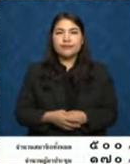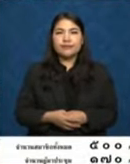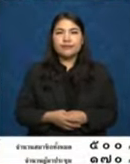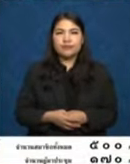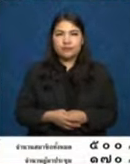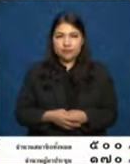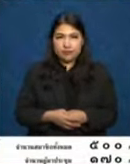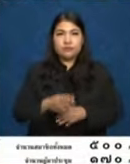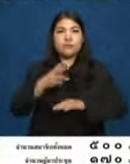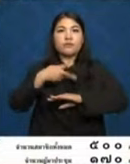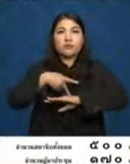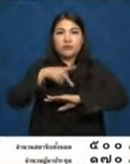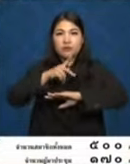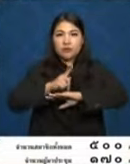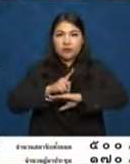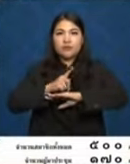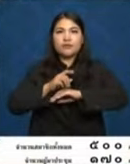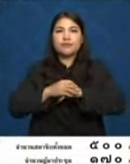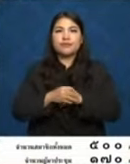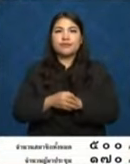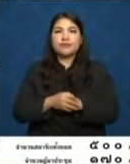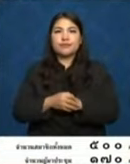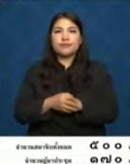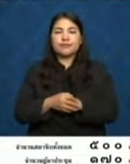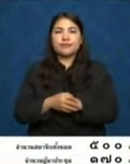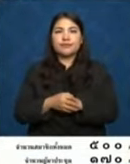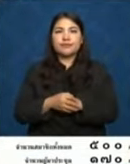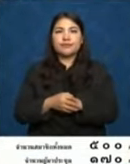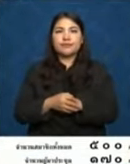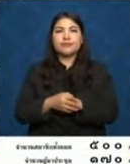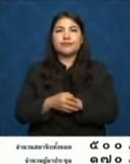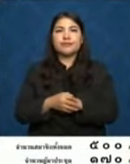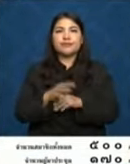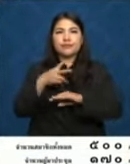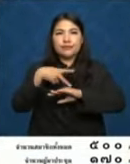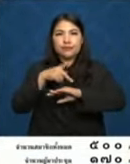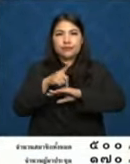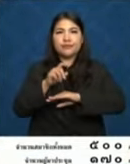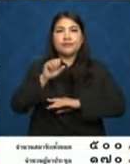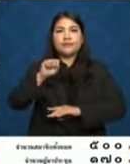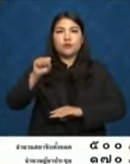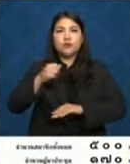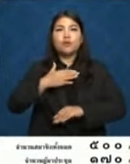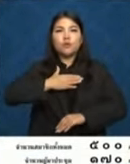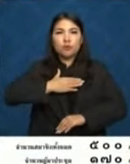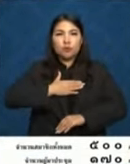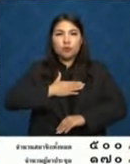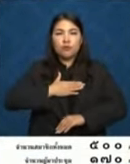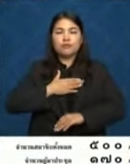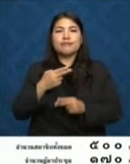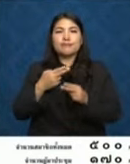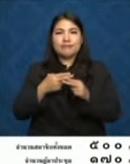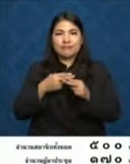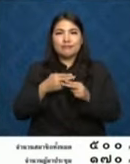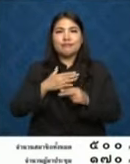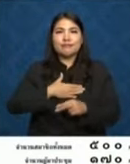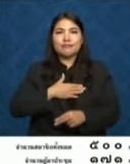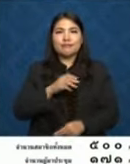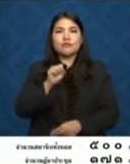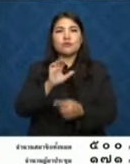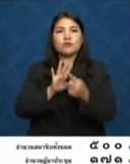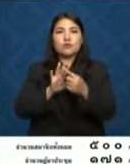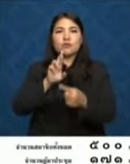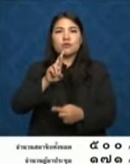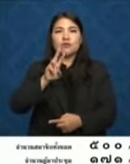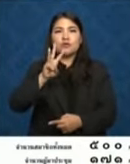กราบเรียนท่านประธานสภาผู้แทนราษฎรที่เคารพผมรองศาสตราจารย์สุรวาททองบุผู้แทน